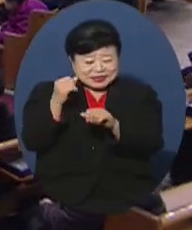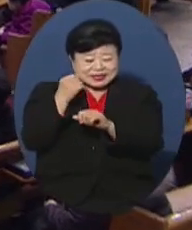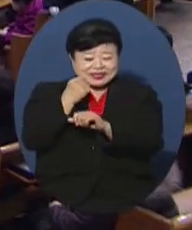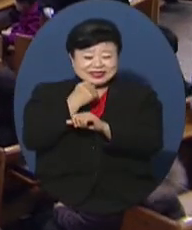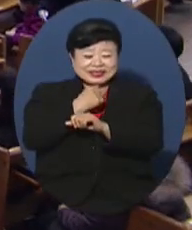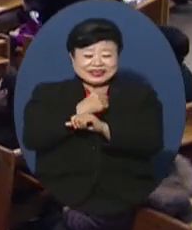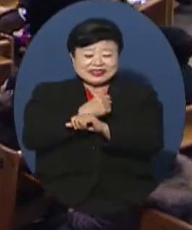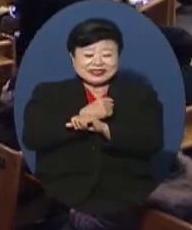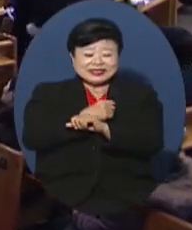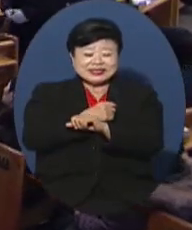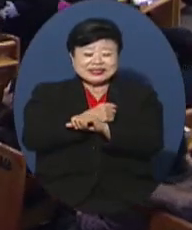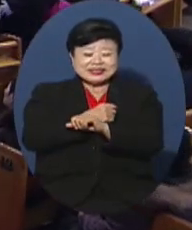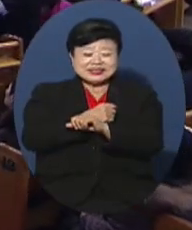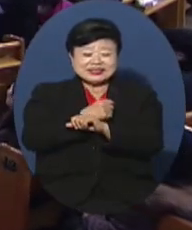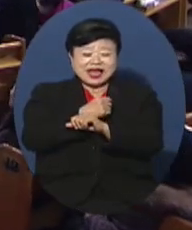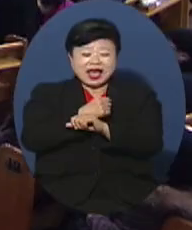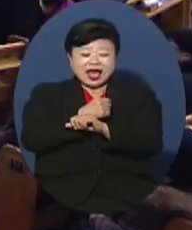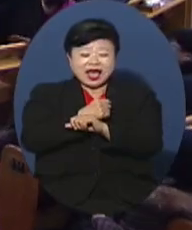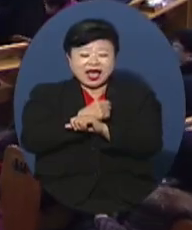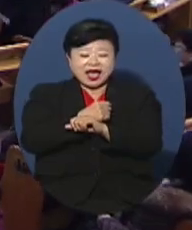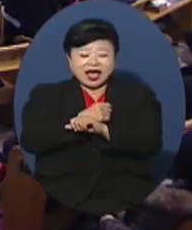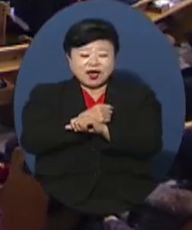심히